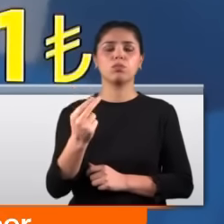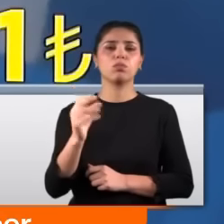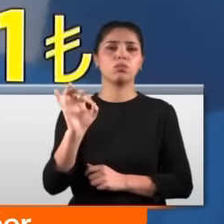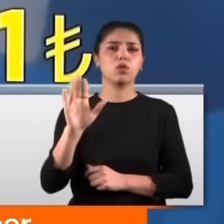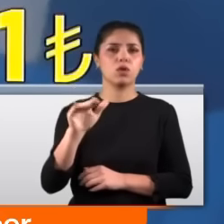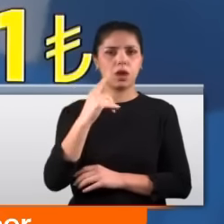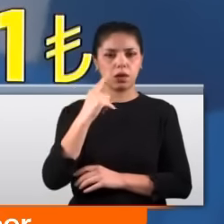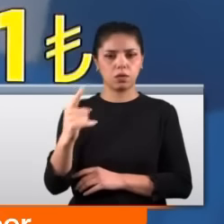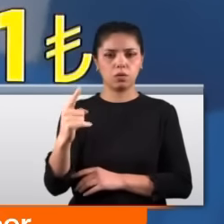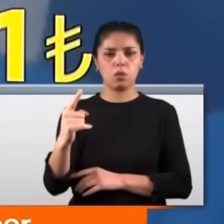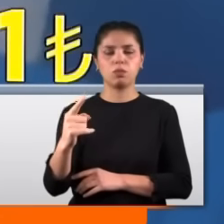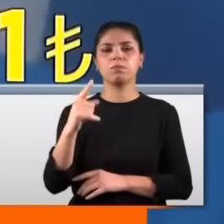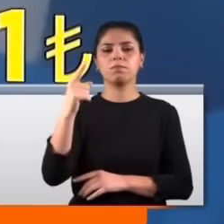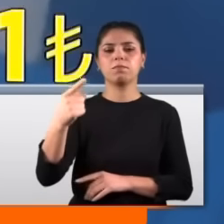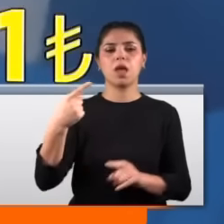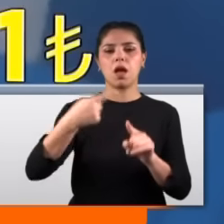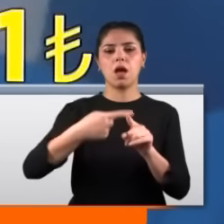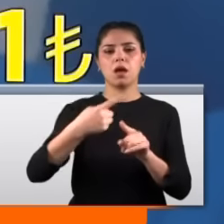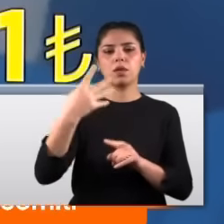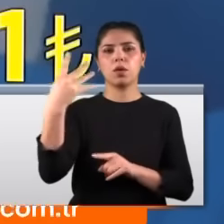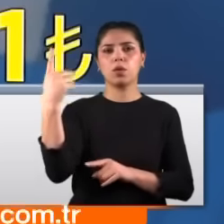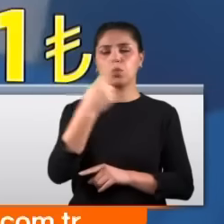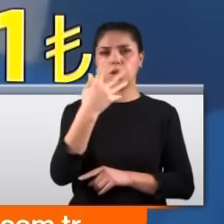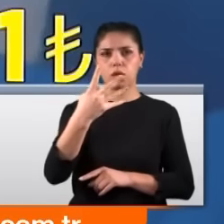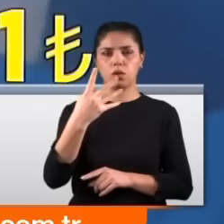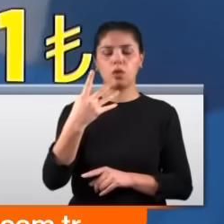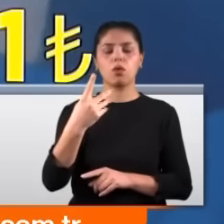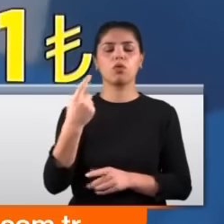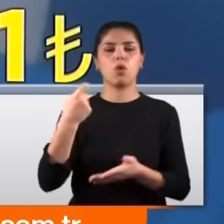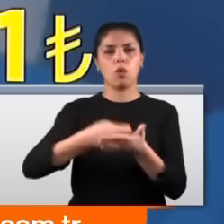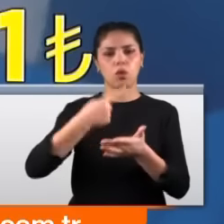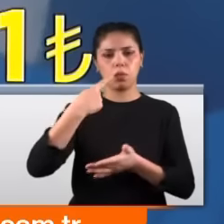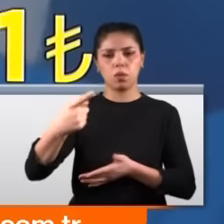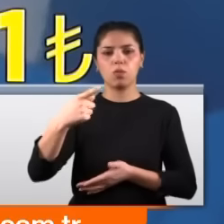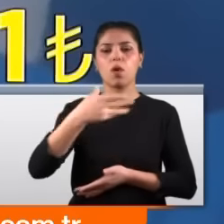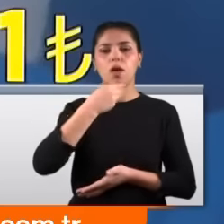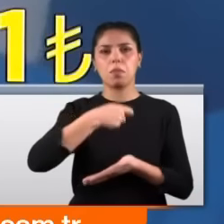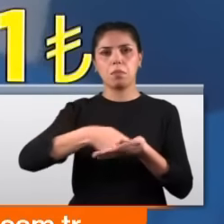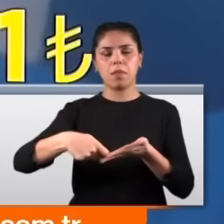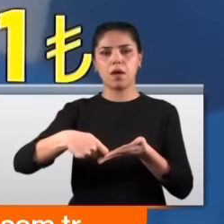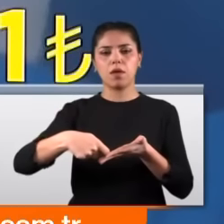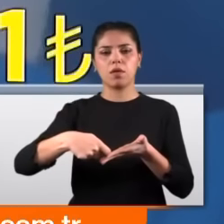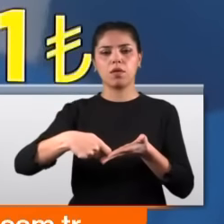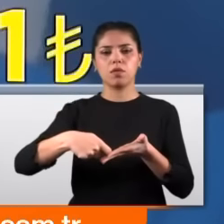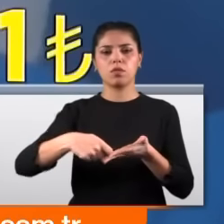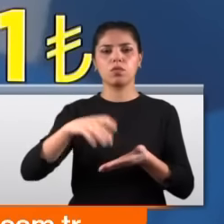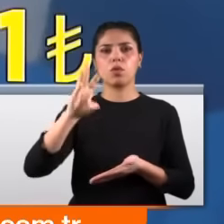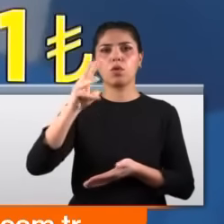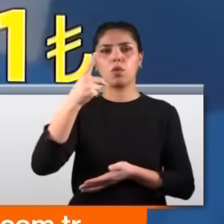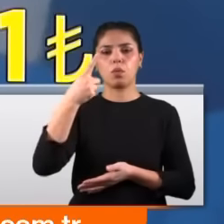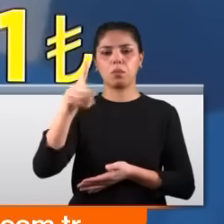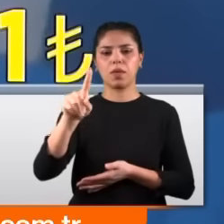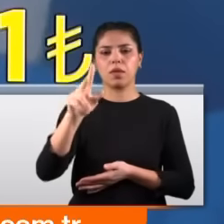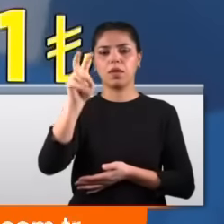de eklediğimizde maaşı 14.831 lira oluyor. Bu emeklinin maaşı en düşük emekli aylığından fazla olduğu